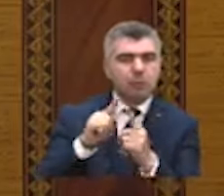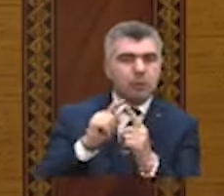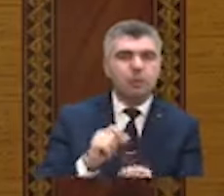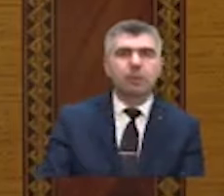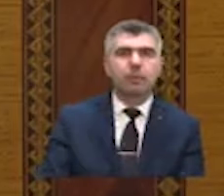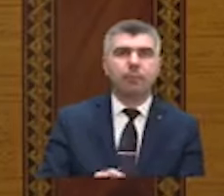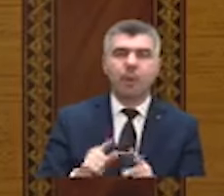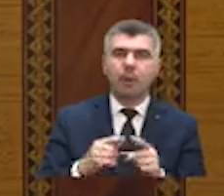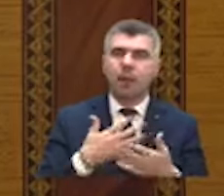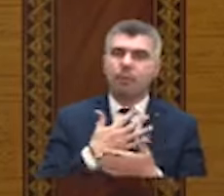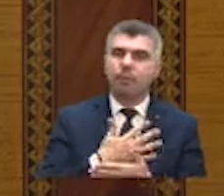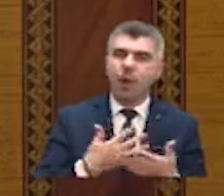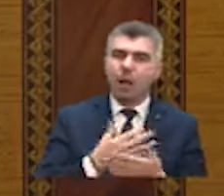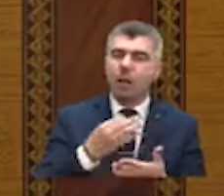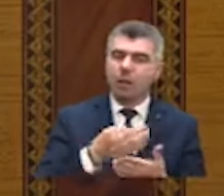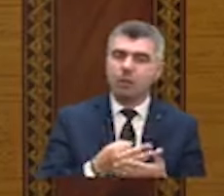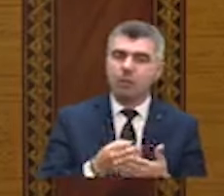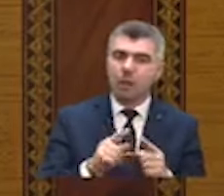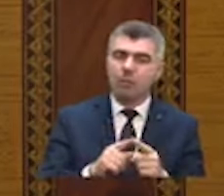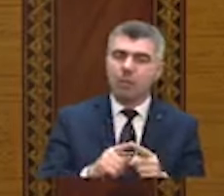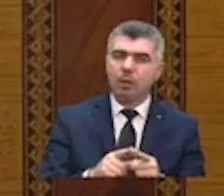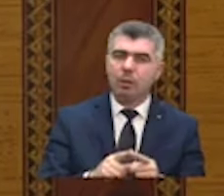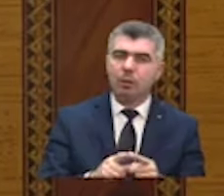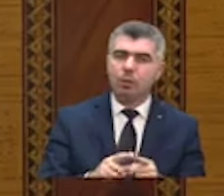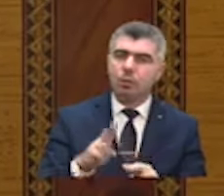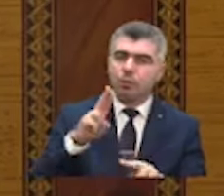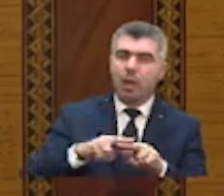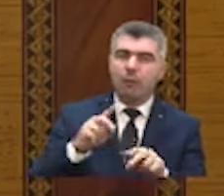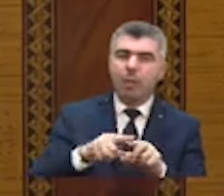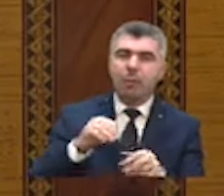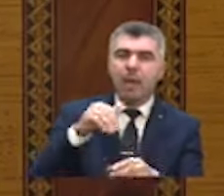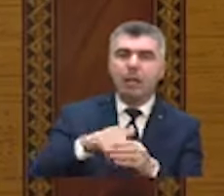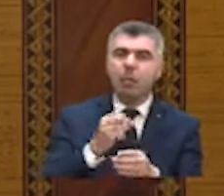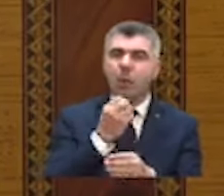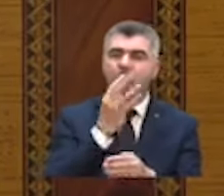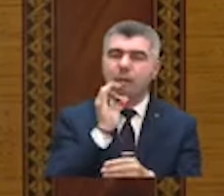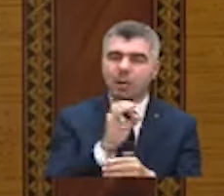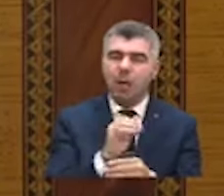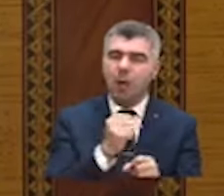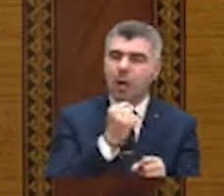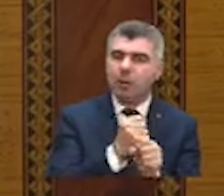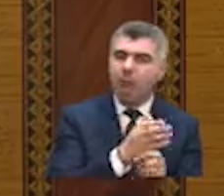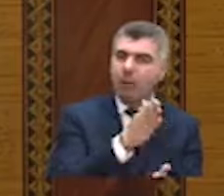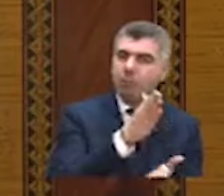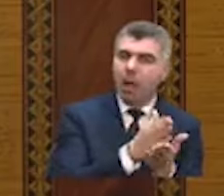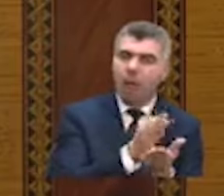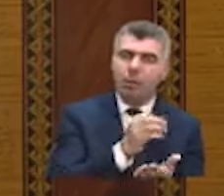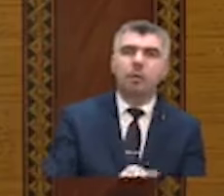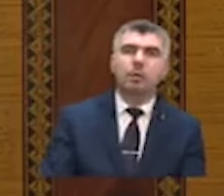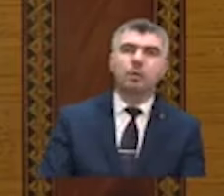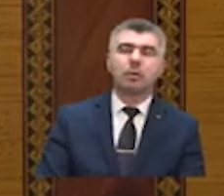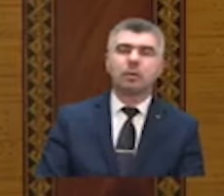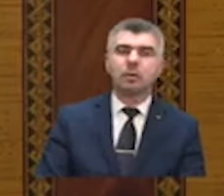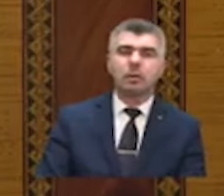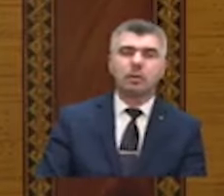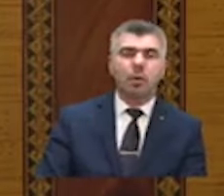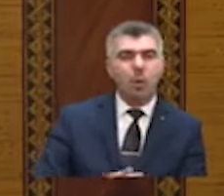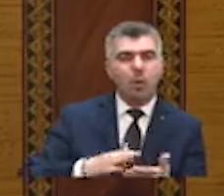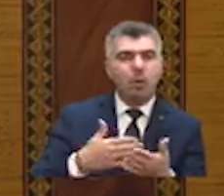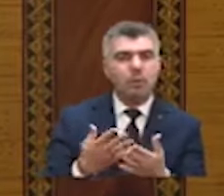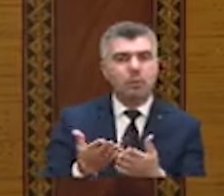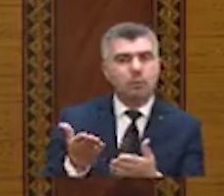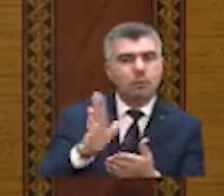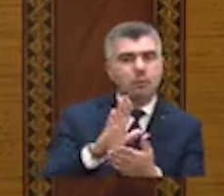وفرحت ملي كنشوف سيشكر بانه يعني كين الاشتغال اللي هو جد اللي يشتغل لي عنده الخدمه